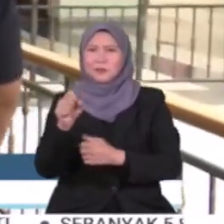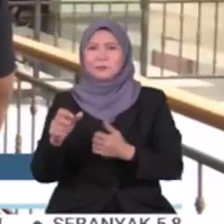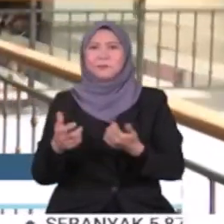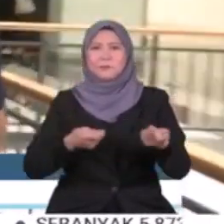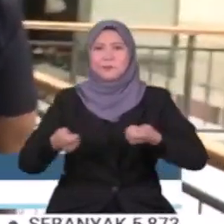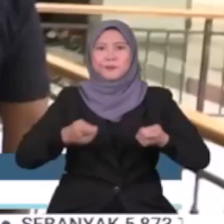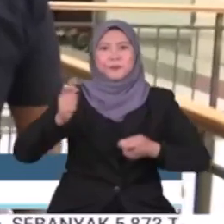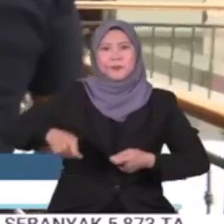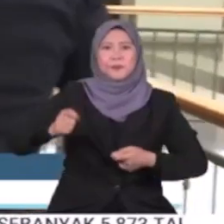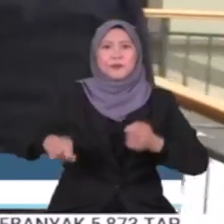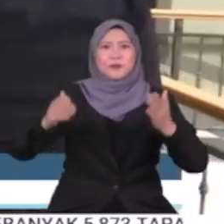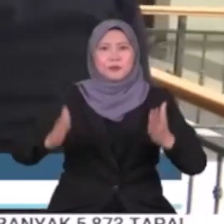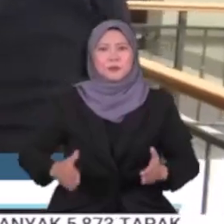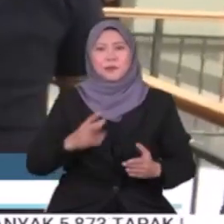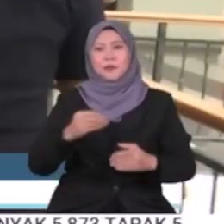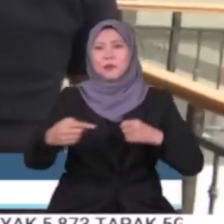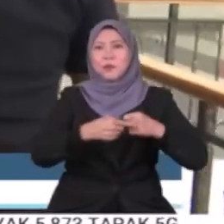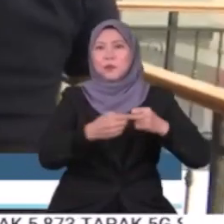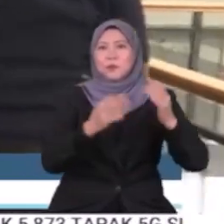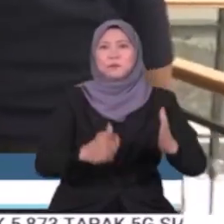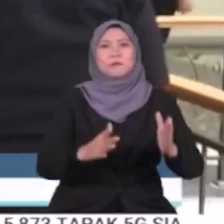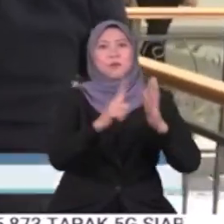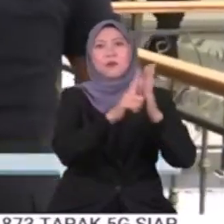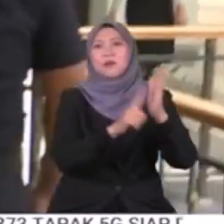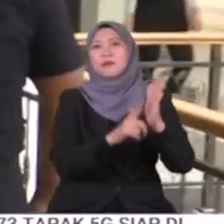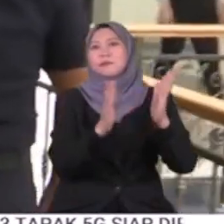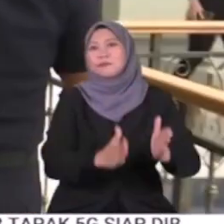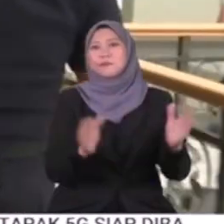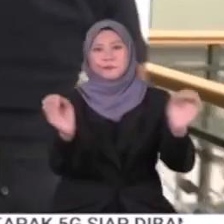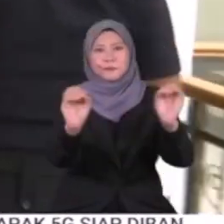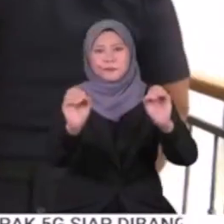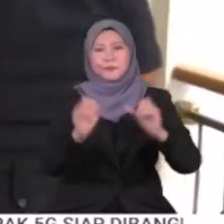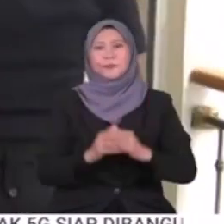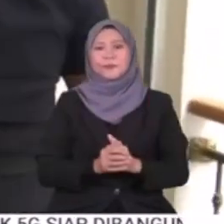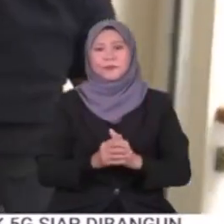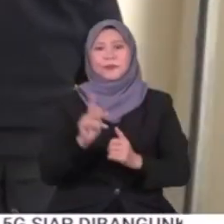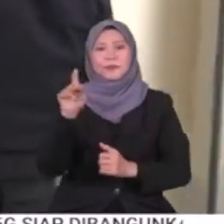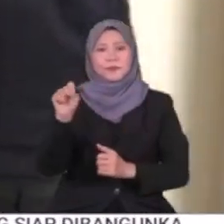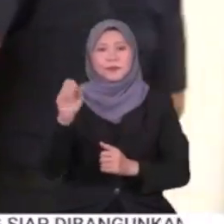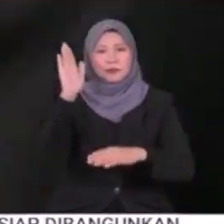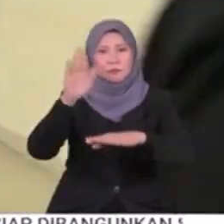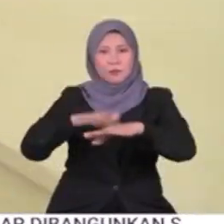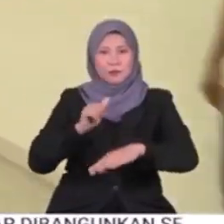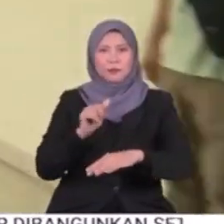timbalan Pendawa Raya Daniel Munir manakala tertuduh tidak diwakili peguam Bela kes disebut semula pada 16 November depan